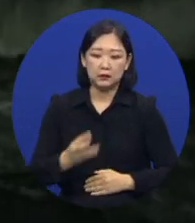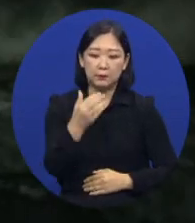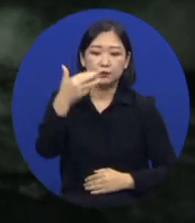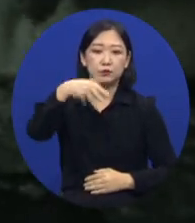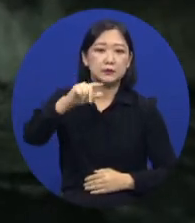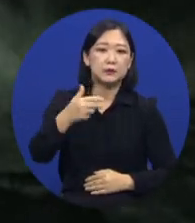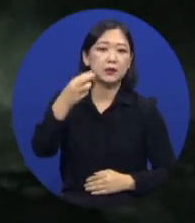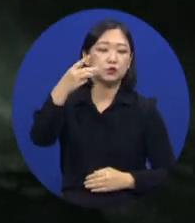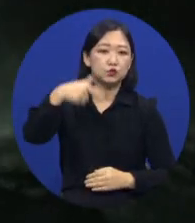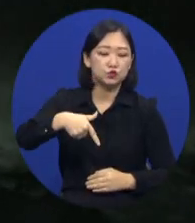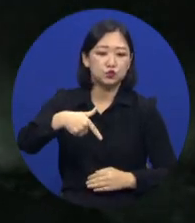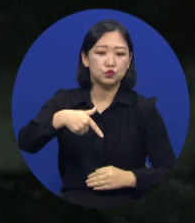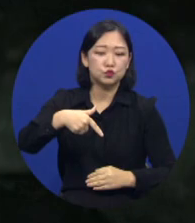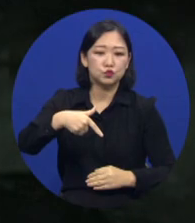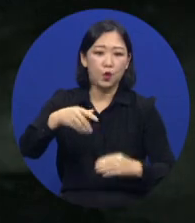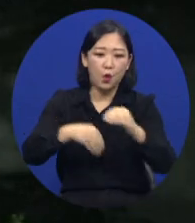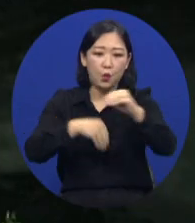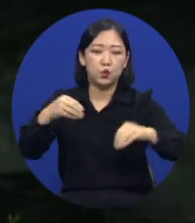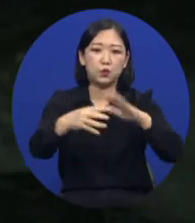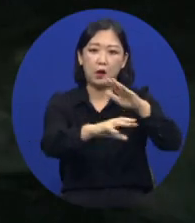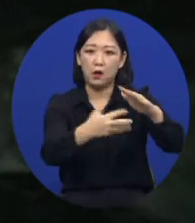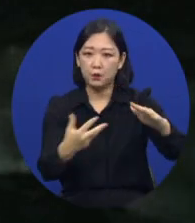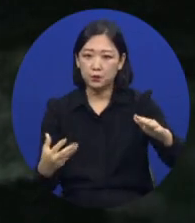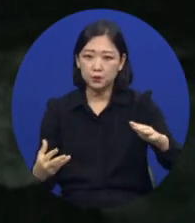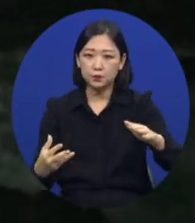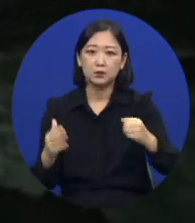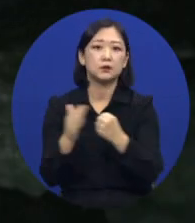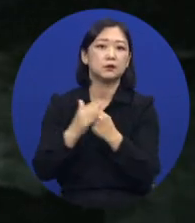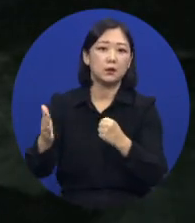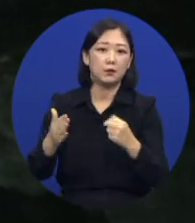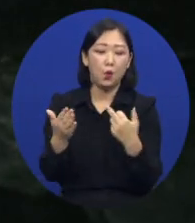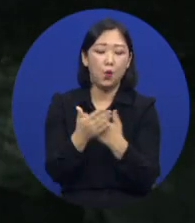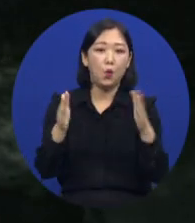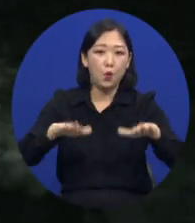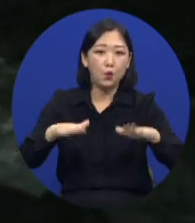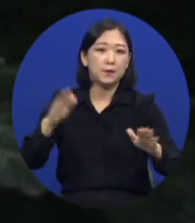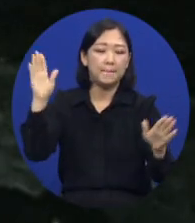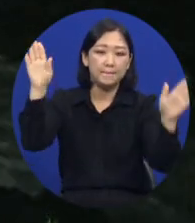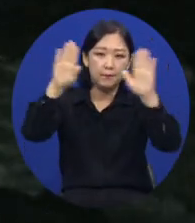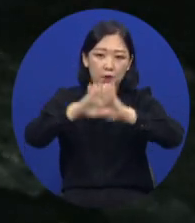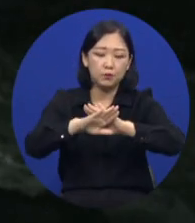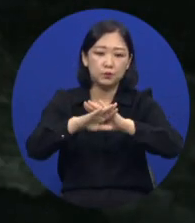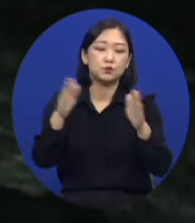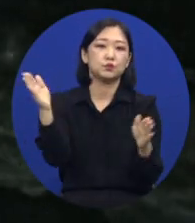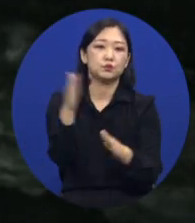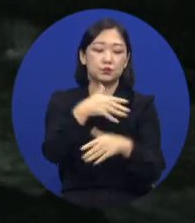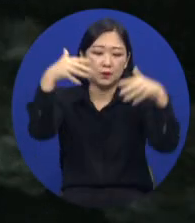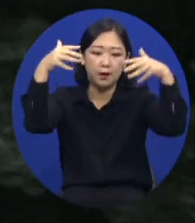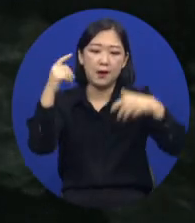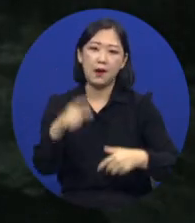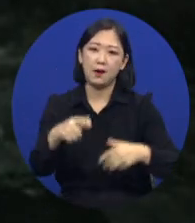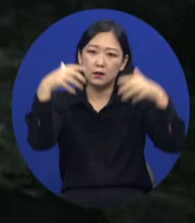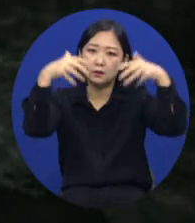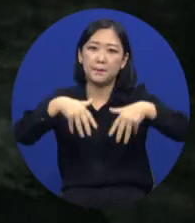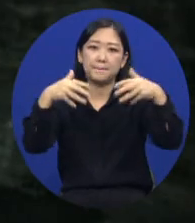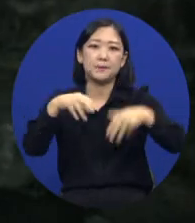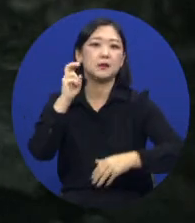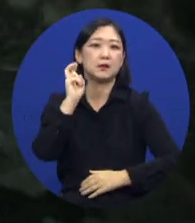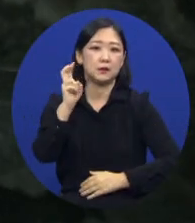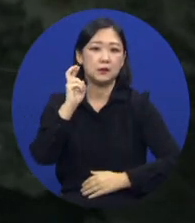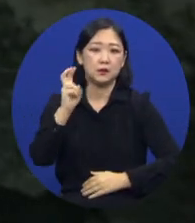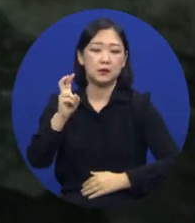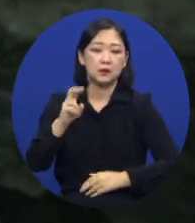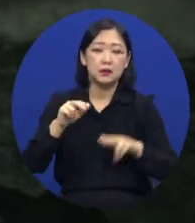찬투가 오히려 남쪽으로 내려갔기 때문입니다. 하지만 오늘 밤부터 다소 다시 강하게 비가 내릴 것으로 예상이